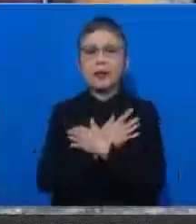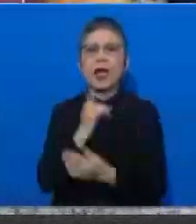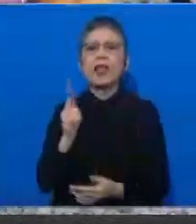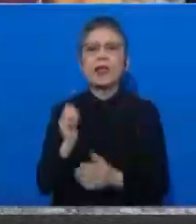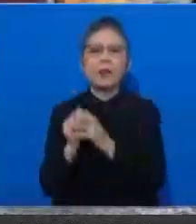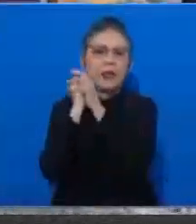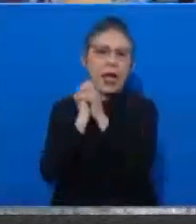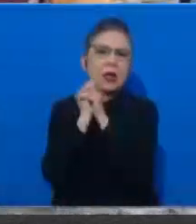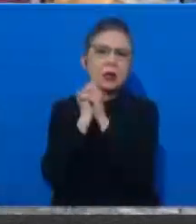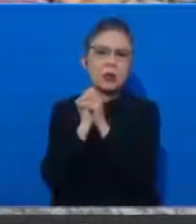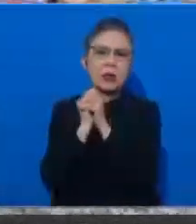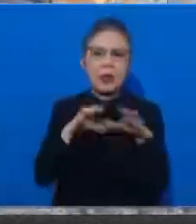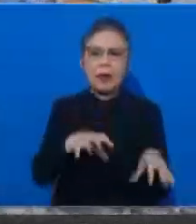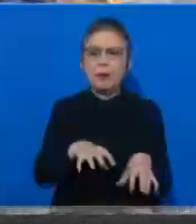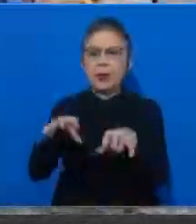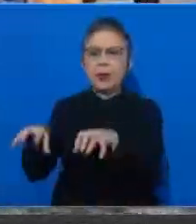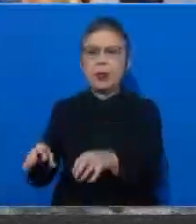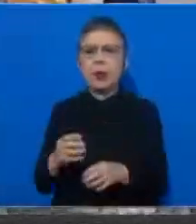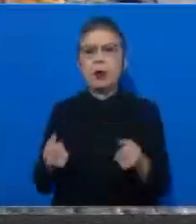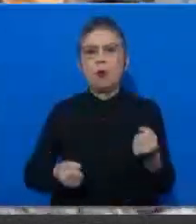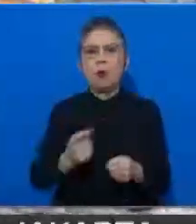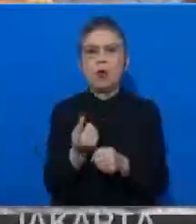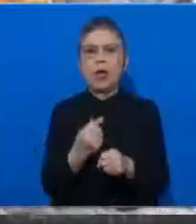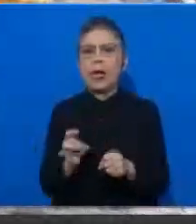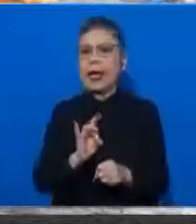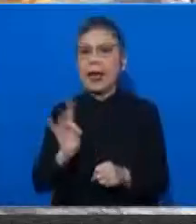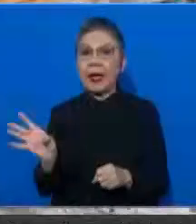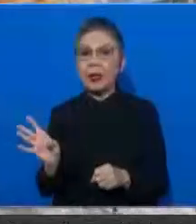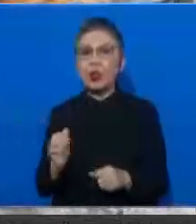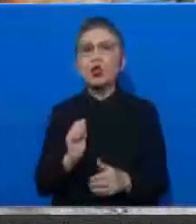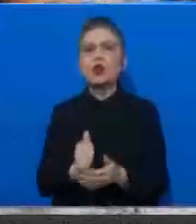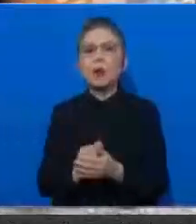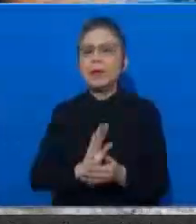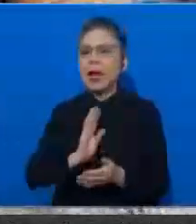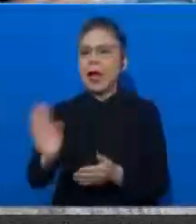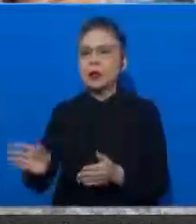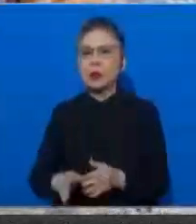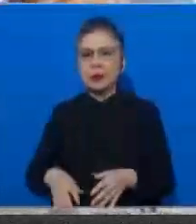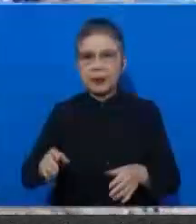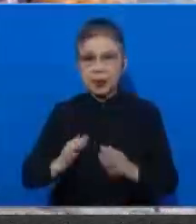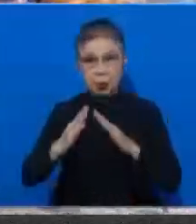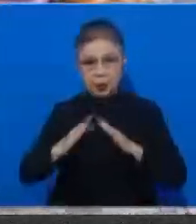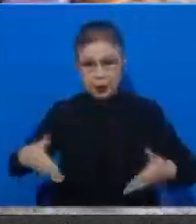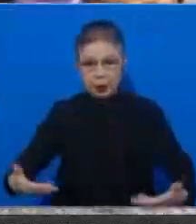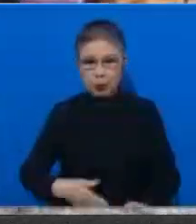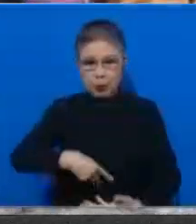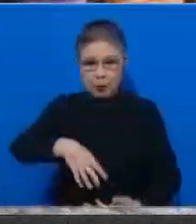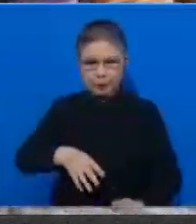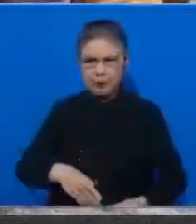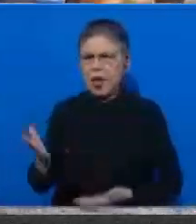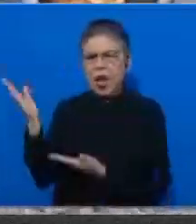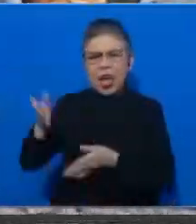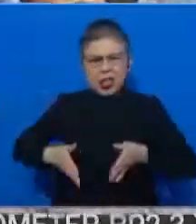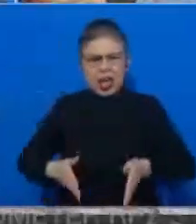ditandu dan dipindahkan ke mobil ambulans lain agar dapat segera dikebumikan. Akses jalan yang rusak parah